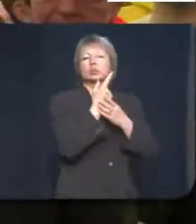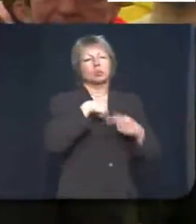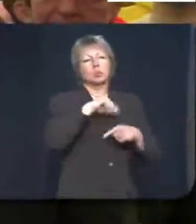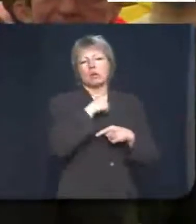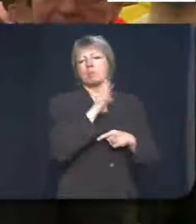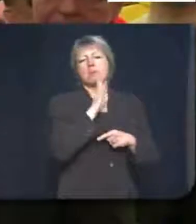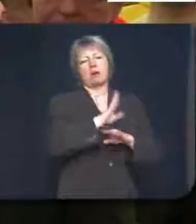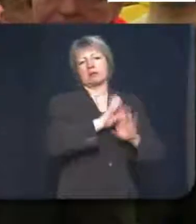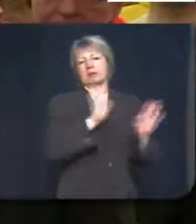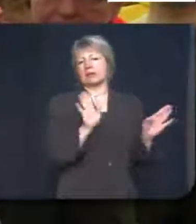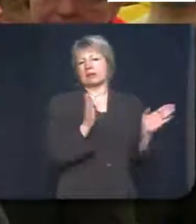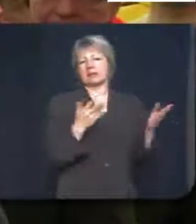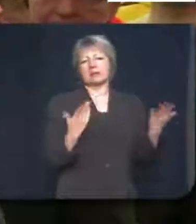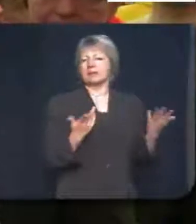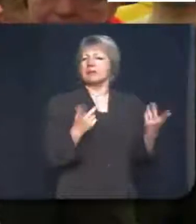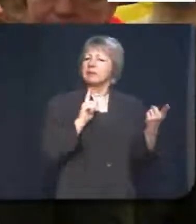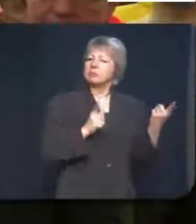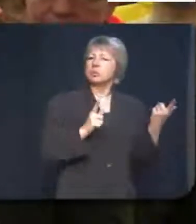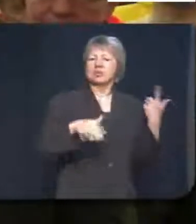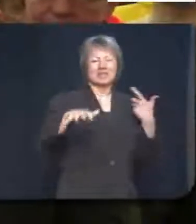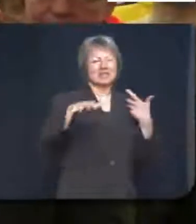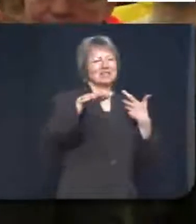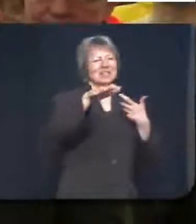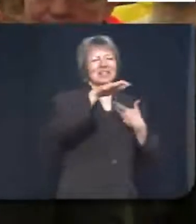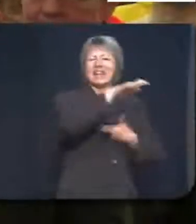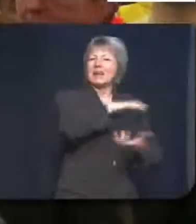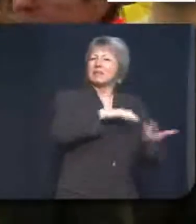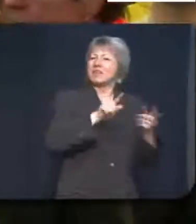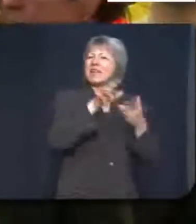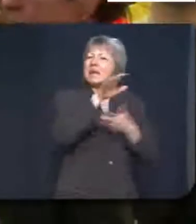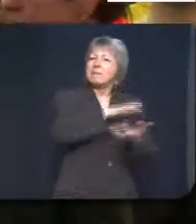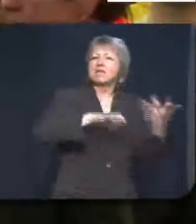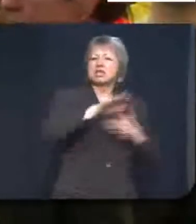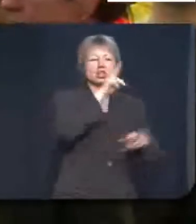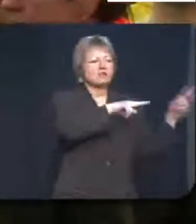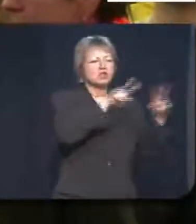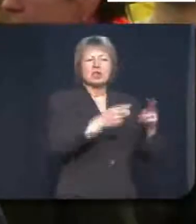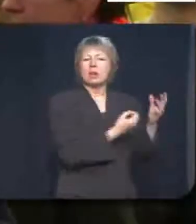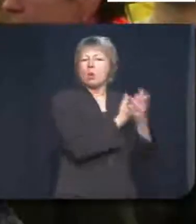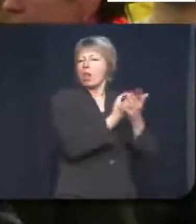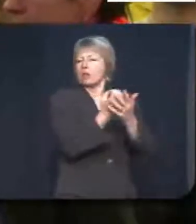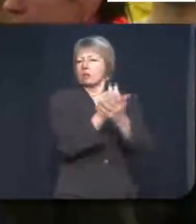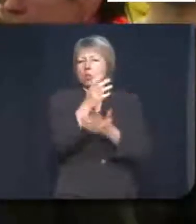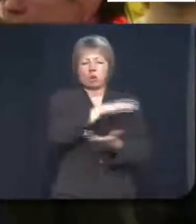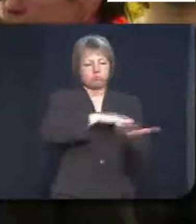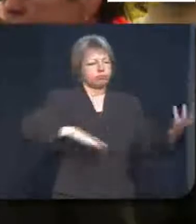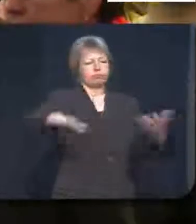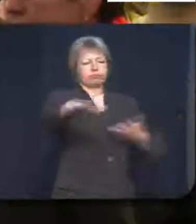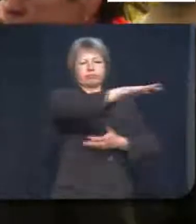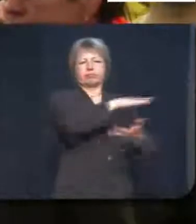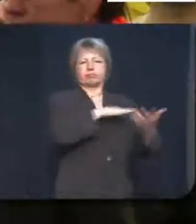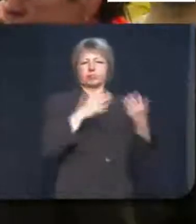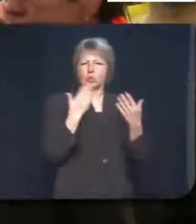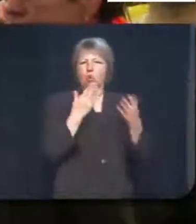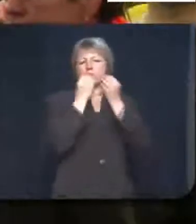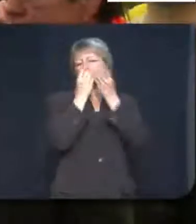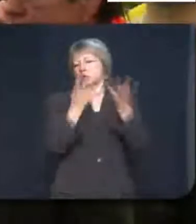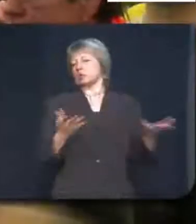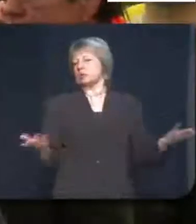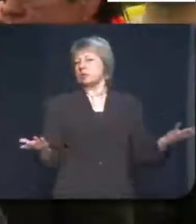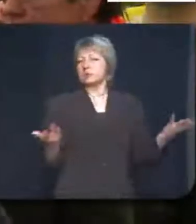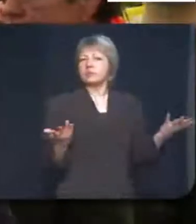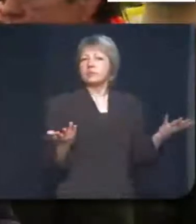es gibt für uns ein Gemisch aus verschiedensten Kulturen es wird auch nicht so sagen dass nach der Annahme unter dem Werben für diesen